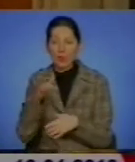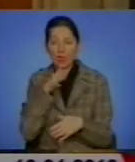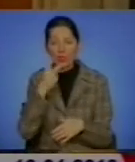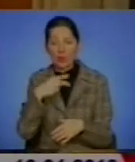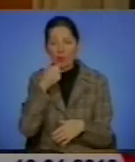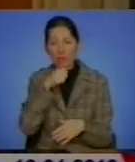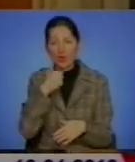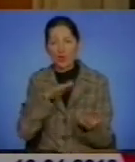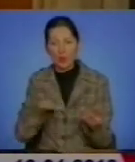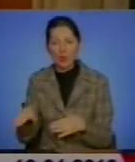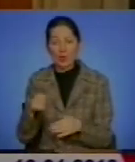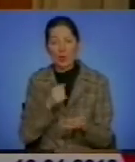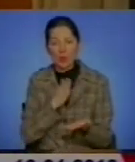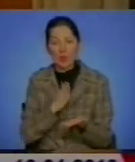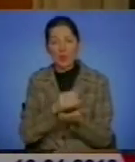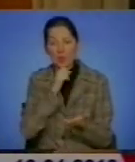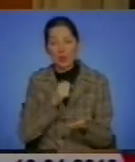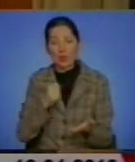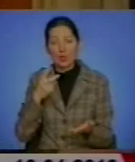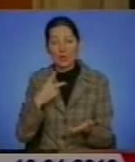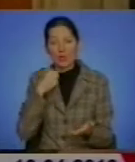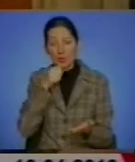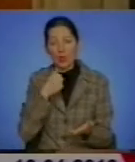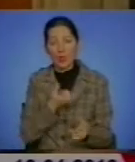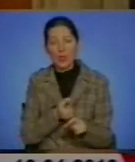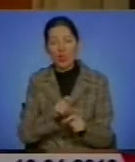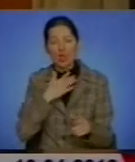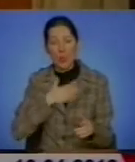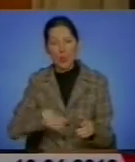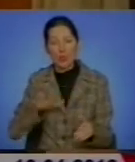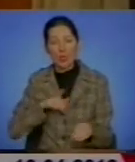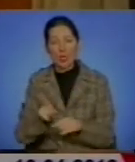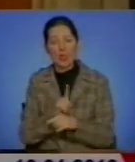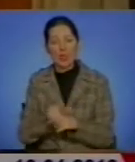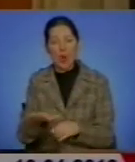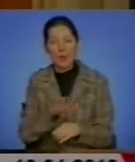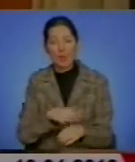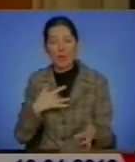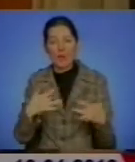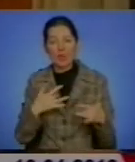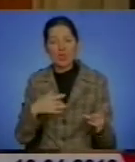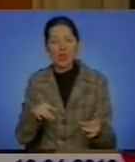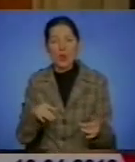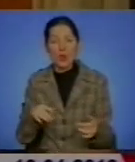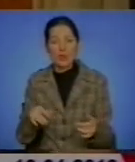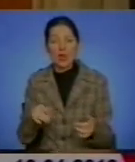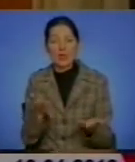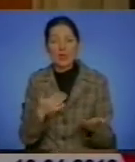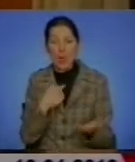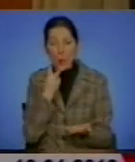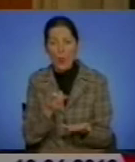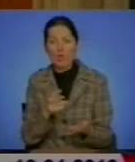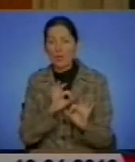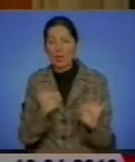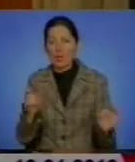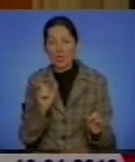Мені дуже приємно бути в Тернополі, бути в драматичному театрі, де я побачив прекрасних людей, щирих,